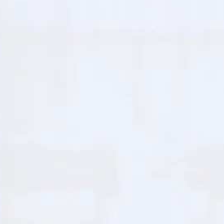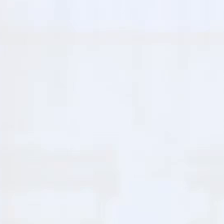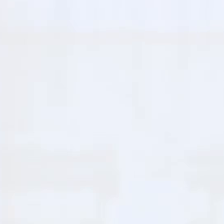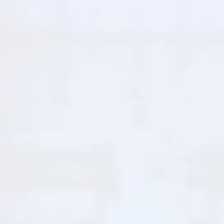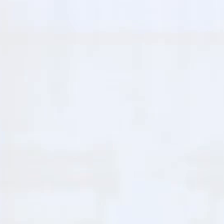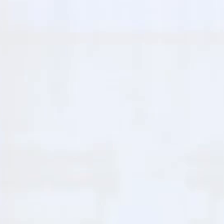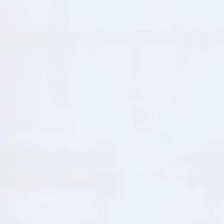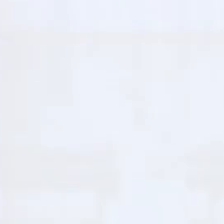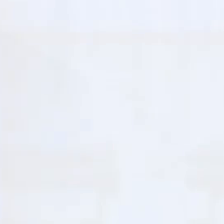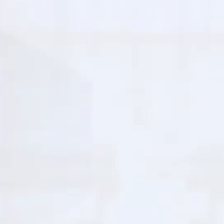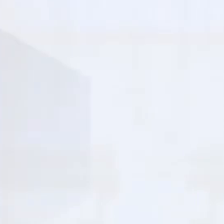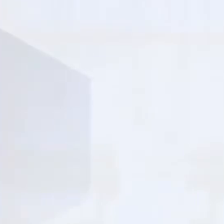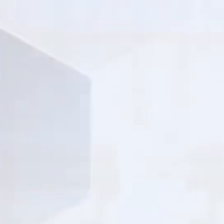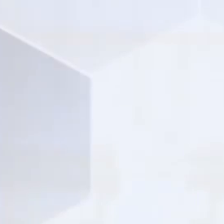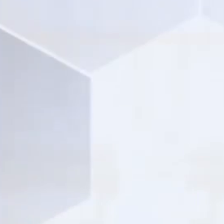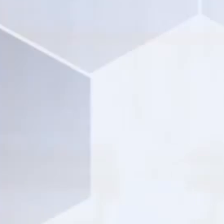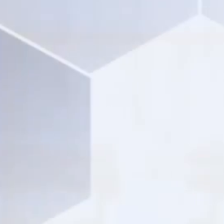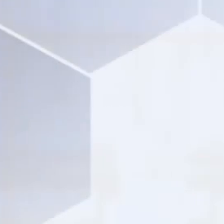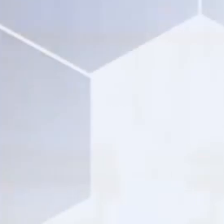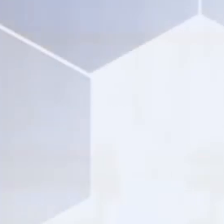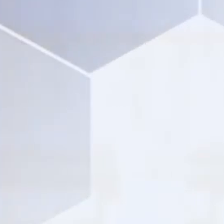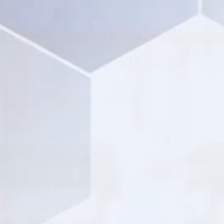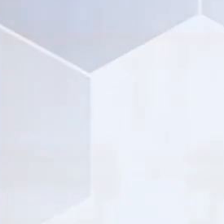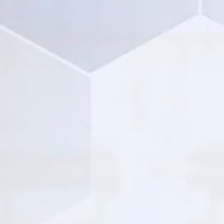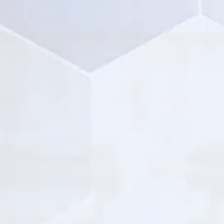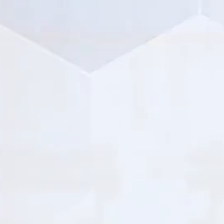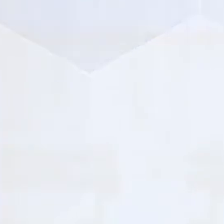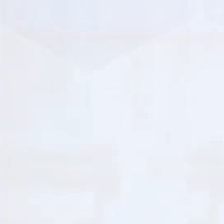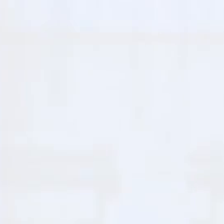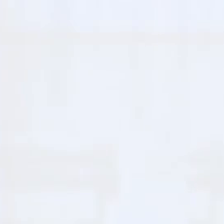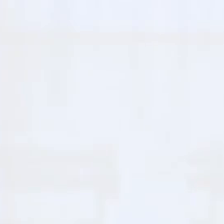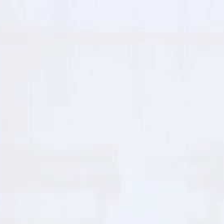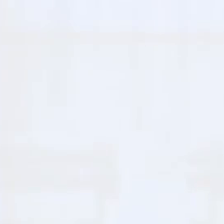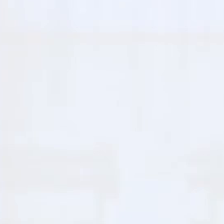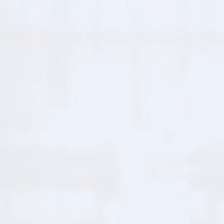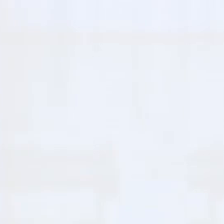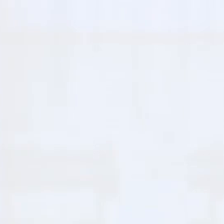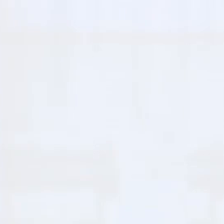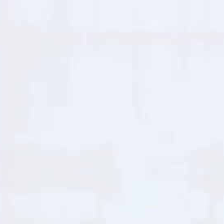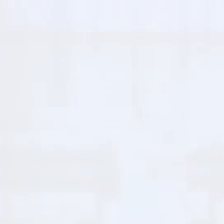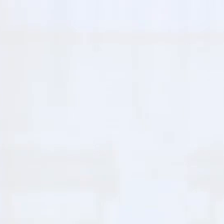การติดตามอย่าลืมกด Subscribe และกดกระดิ่งยังมีคอนเทนต์ที่น่าสนใจอีกเพียบเลยค่ะ